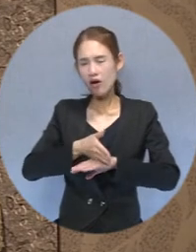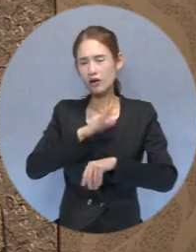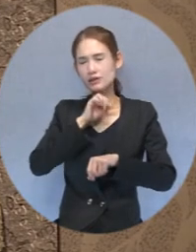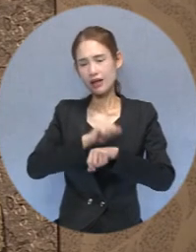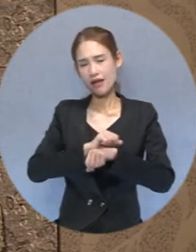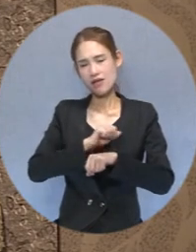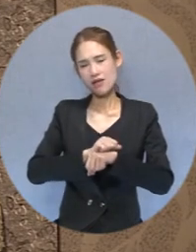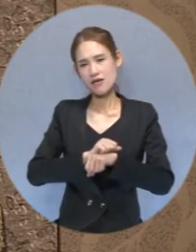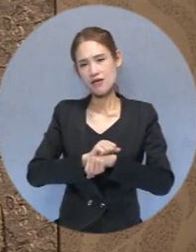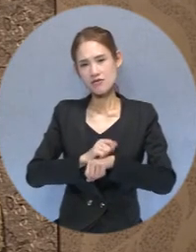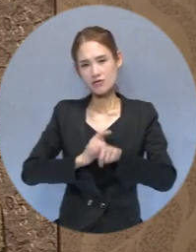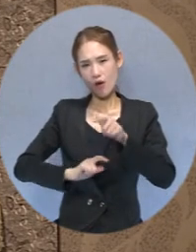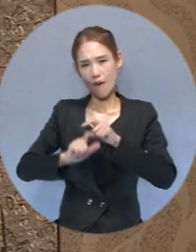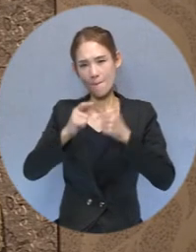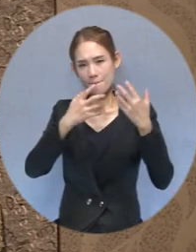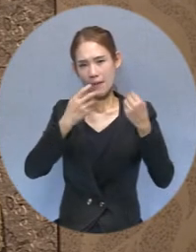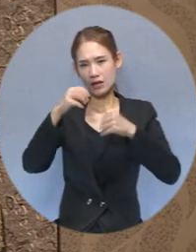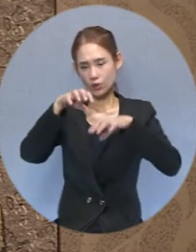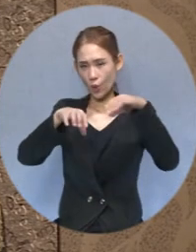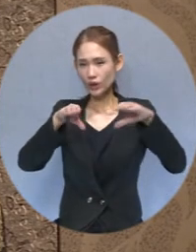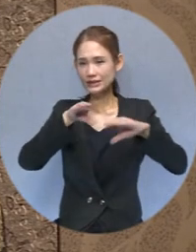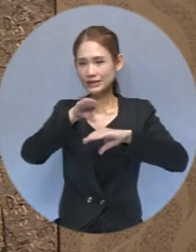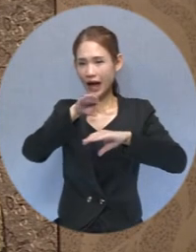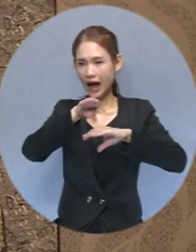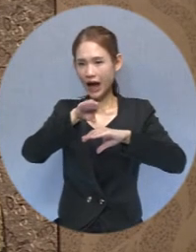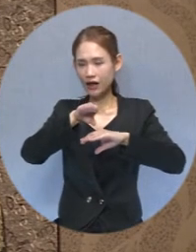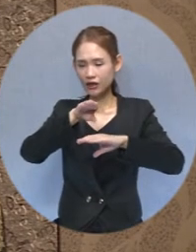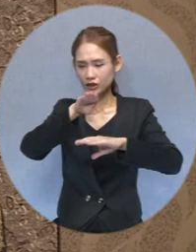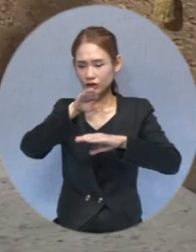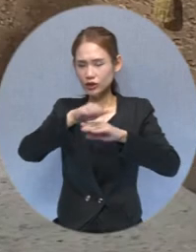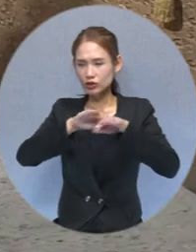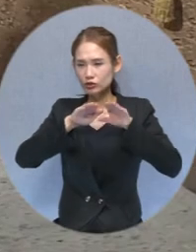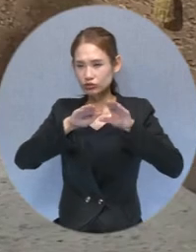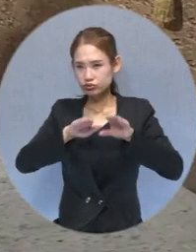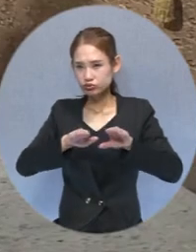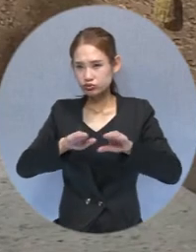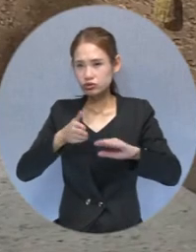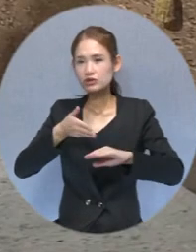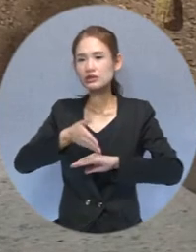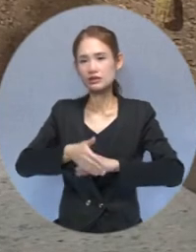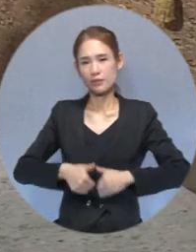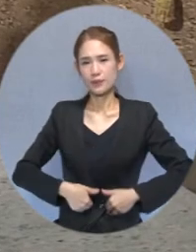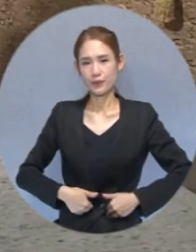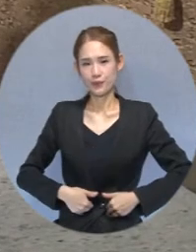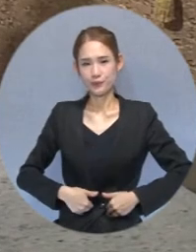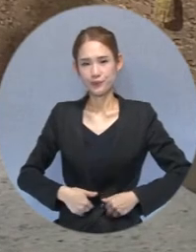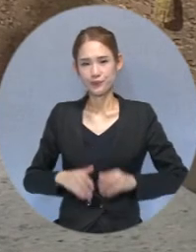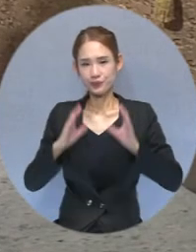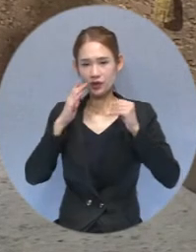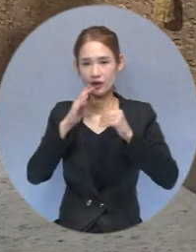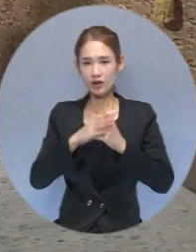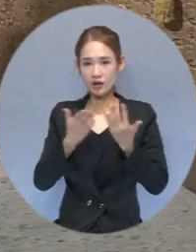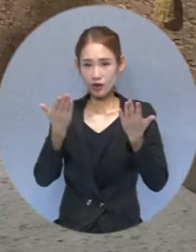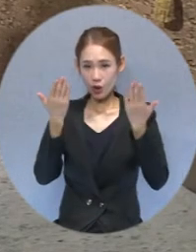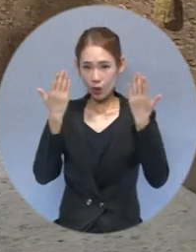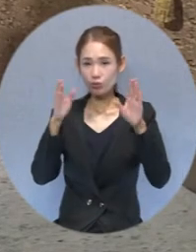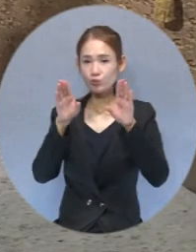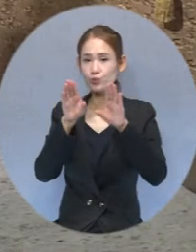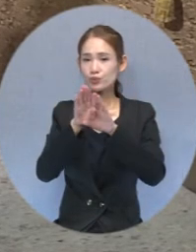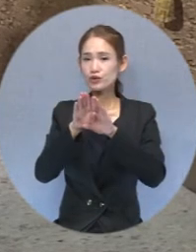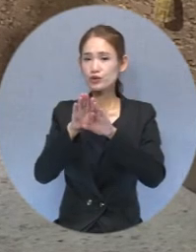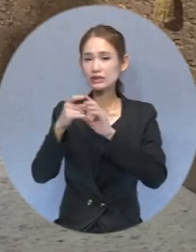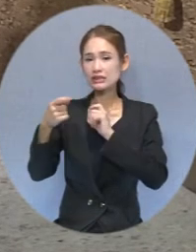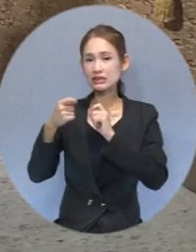좀 더 많은 곳에서 차량 속도를 늦출 수 있는. 그러니까요. 사실 저는 어린이 보호구역인 그 정말 학교 문